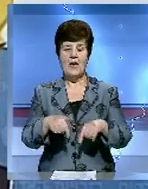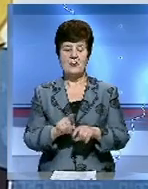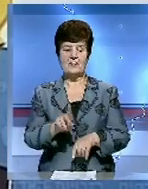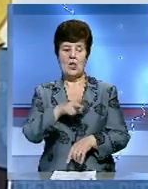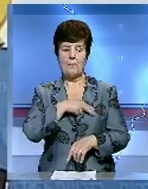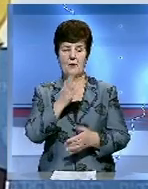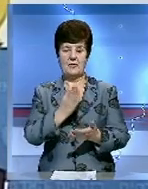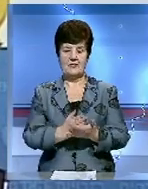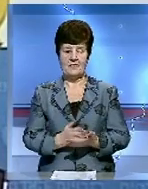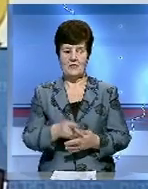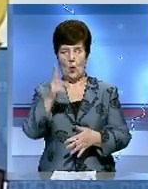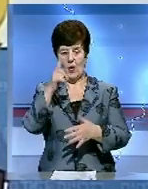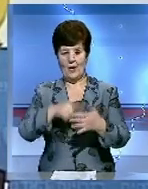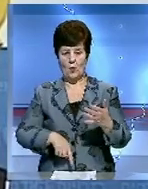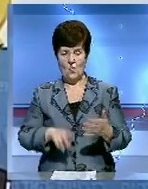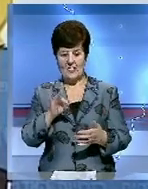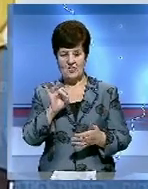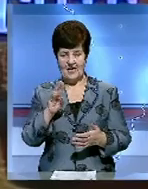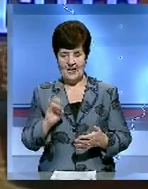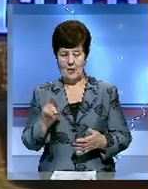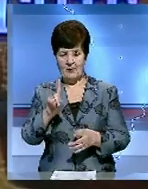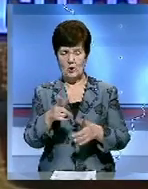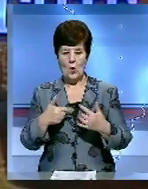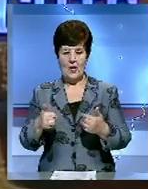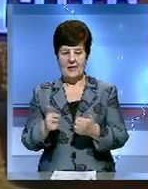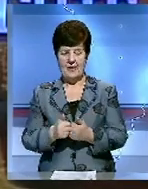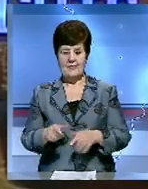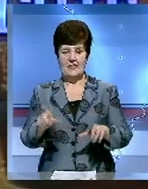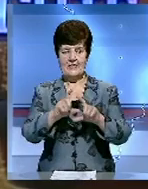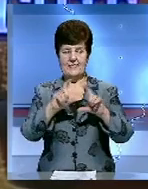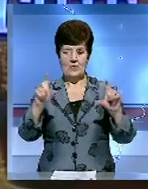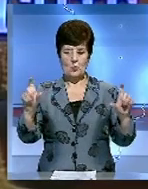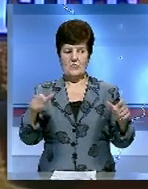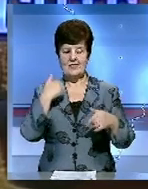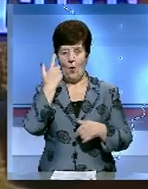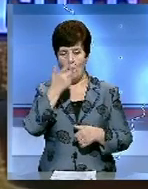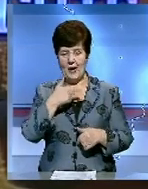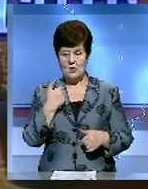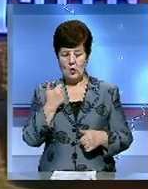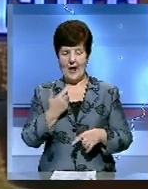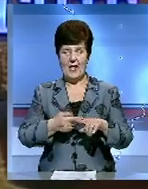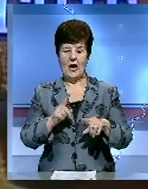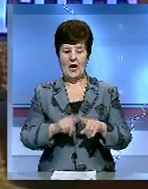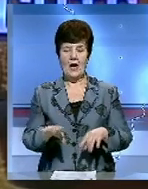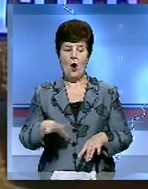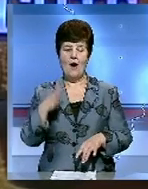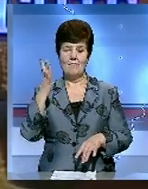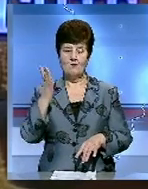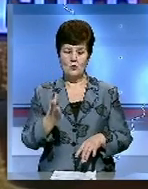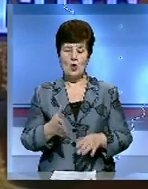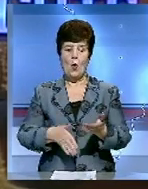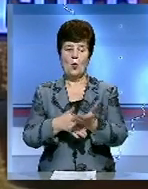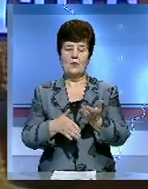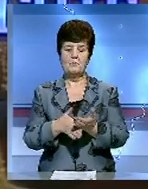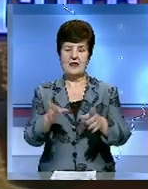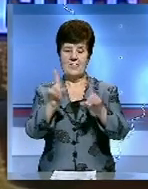o recunoaștere pentru organizații, instituții sau persoane care au avut o contribuție